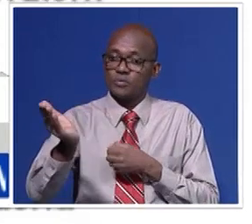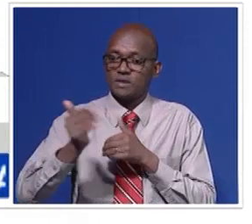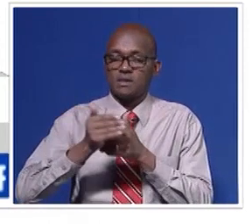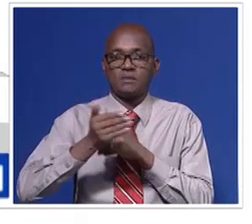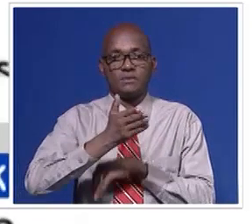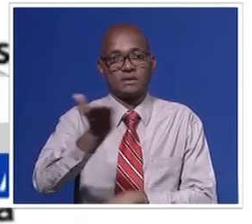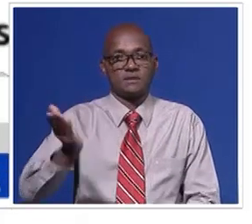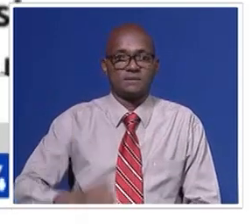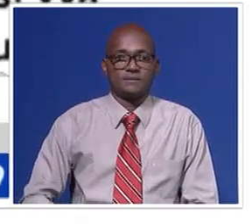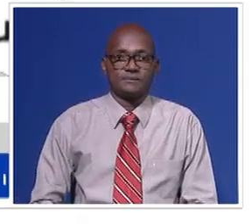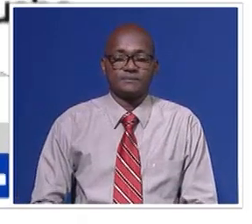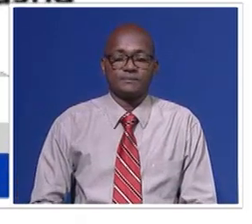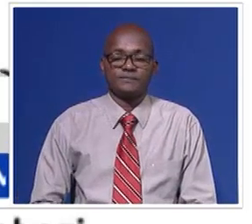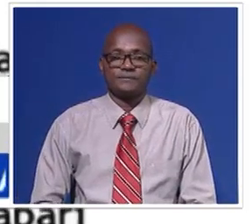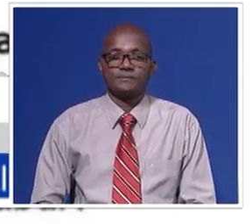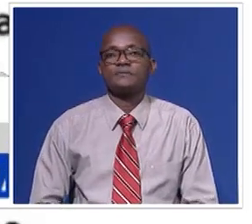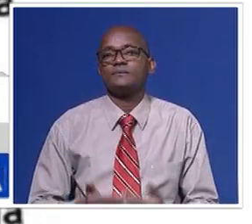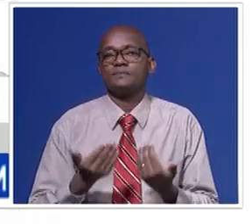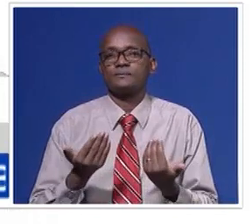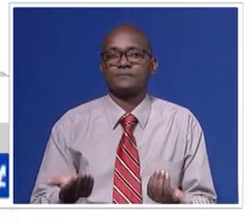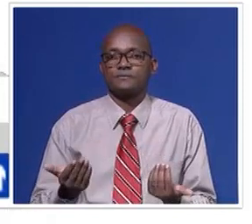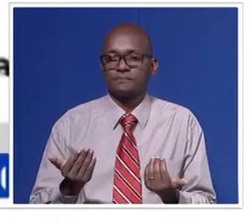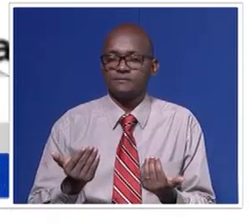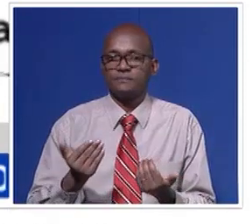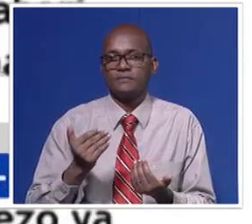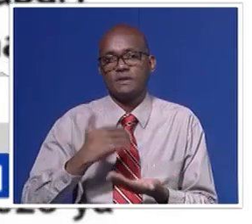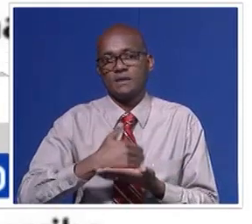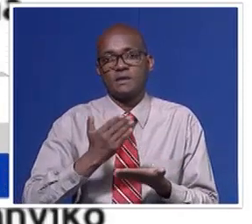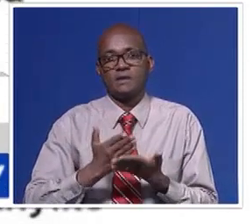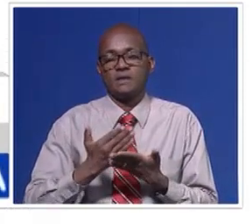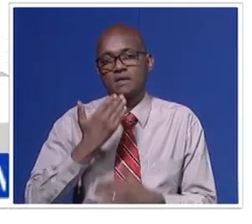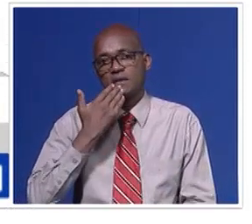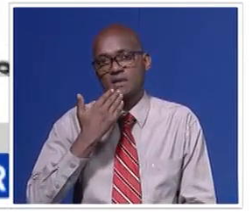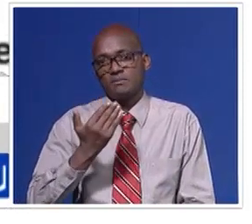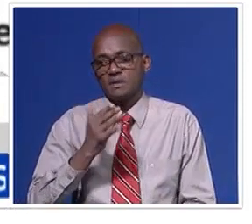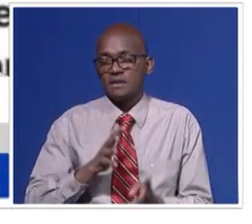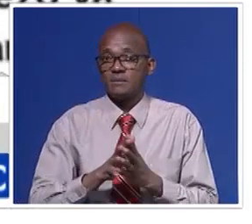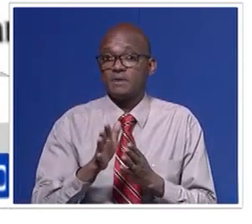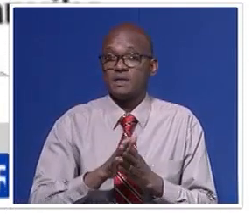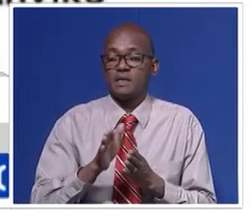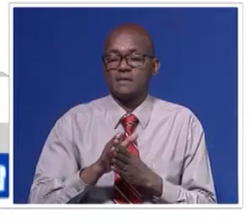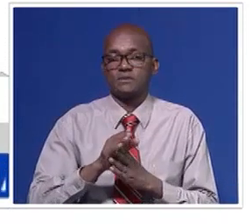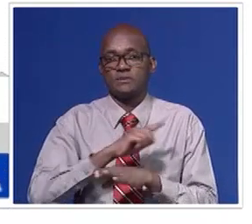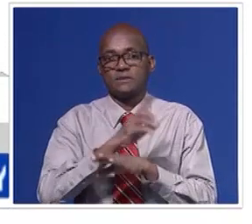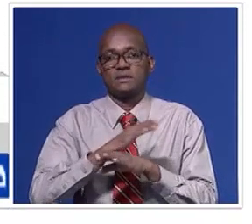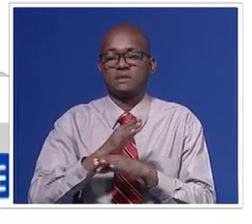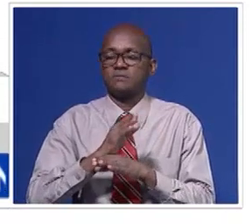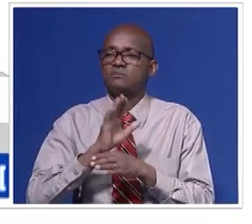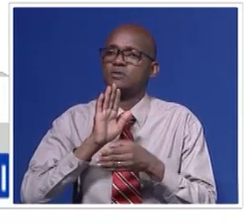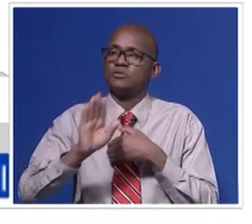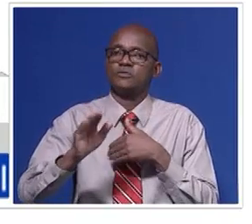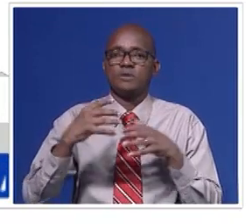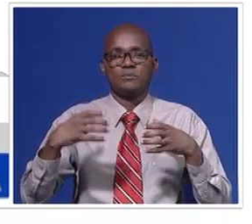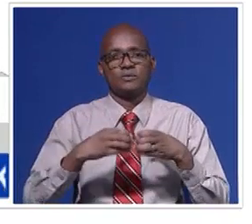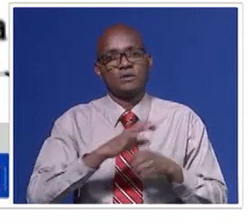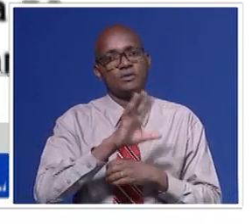nyingine ya kukabiliana na maambukizi ya virusi vya corona, idara ya habari maelezo Zanzibar imesitisha mikutano yote ya waandishi wa habari na